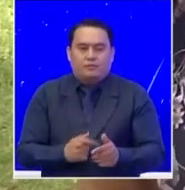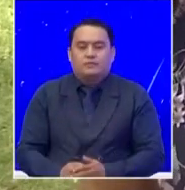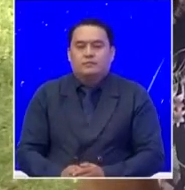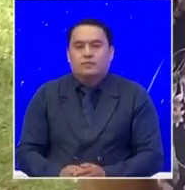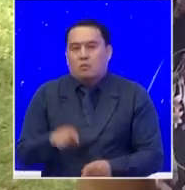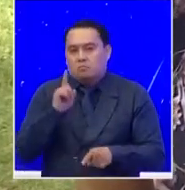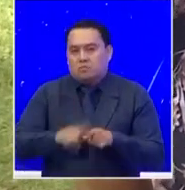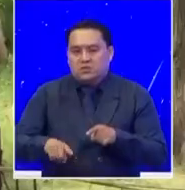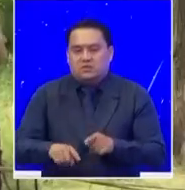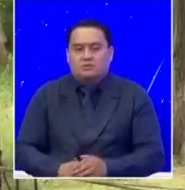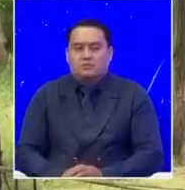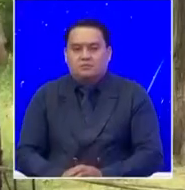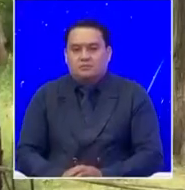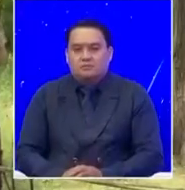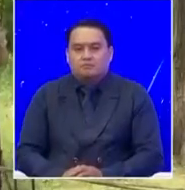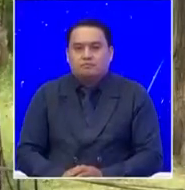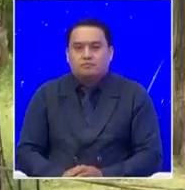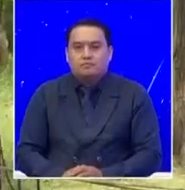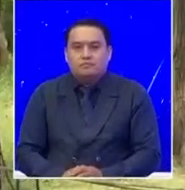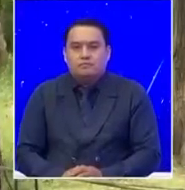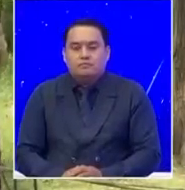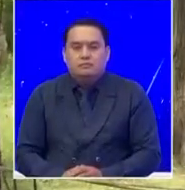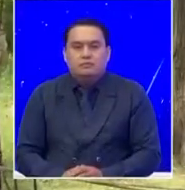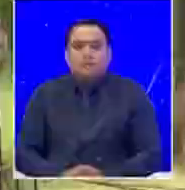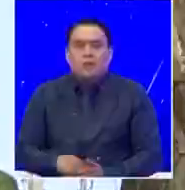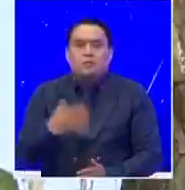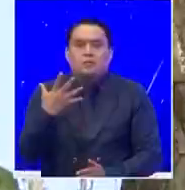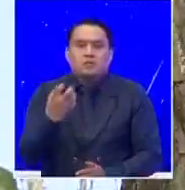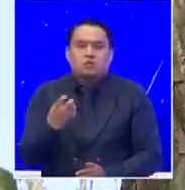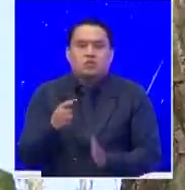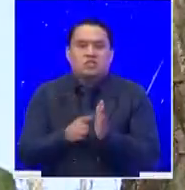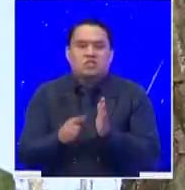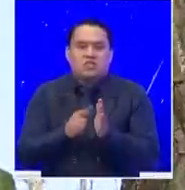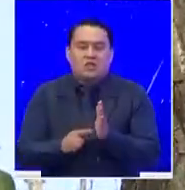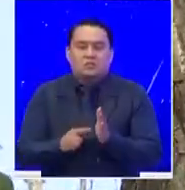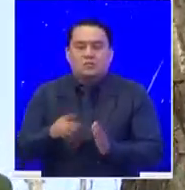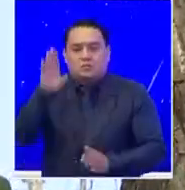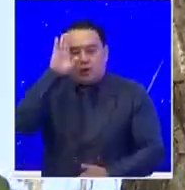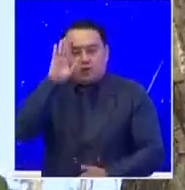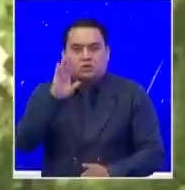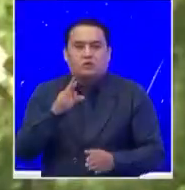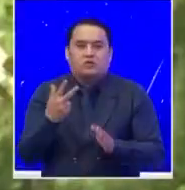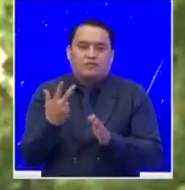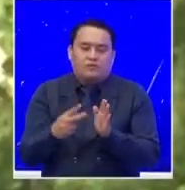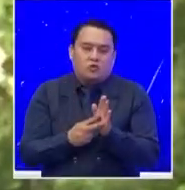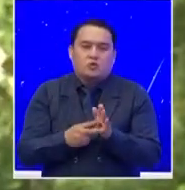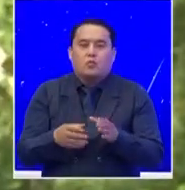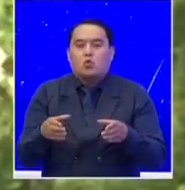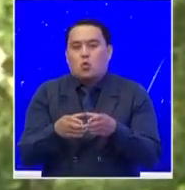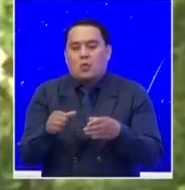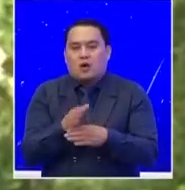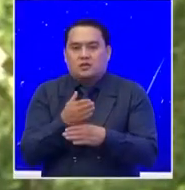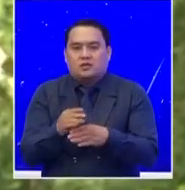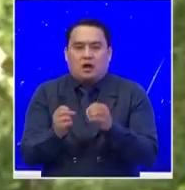быстро набирают. Всего в данном центре занимаются 570 ребят. Разделившись на 38 групп, осваивают 11